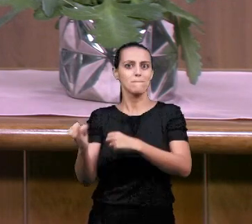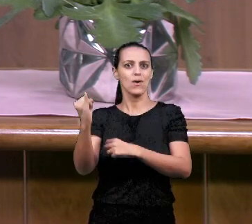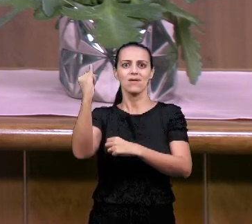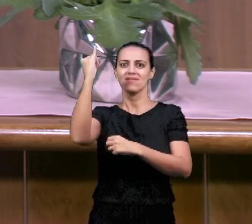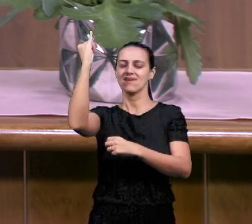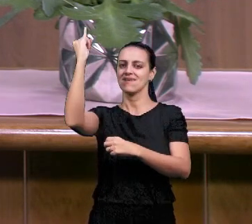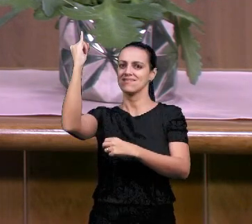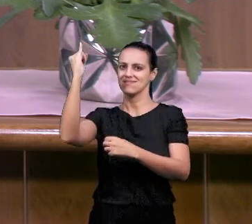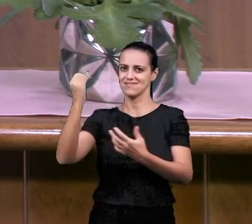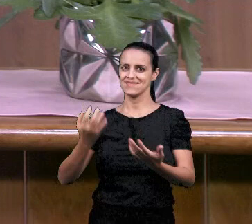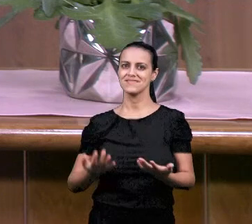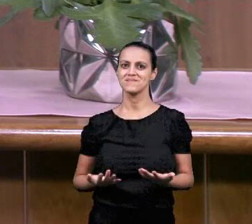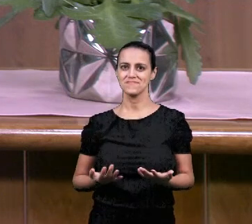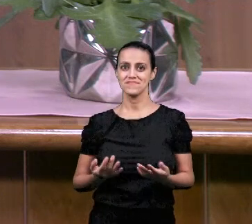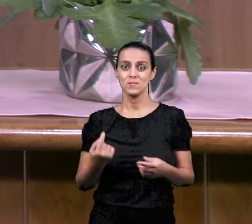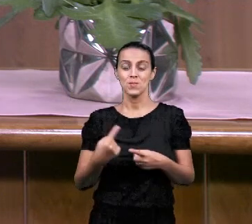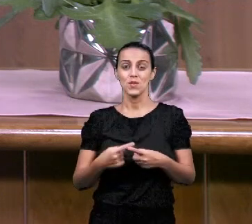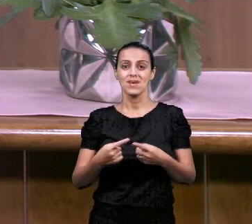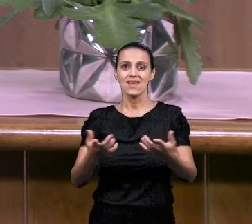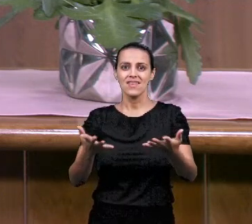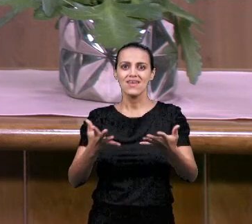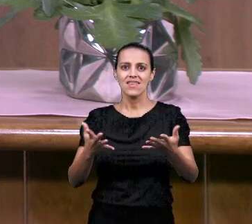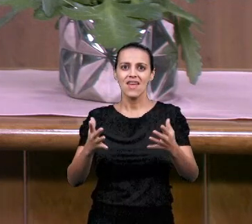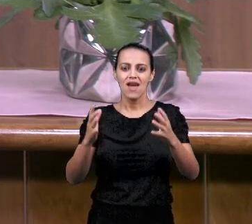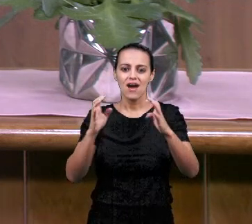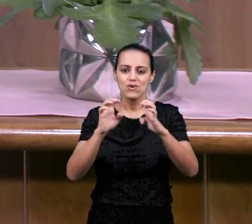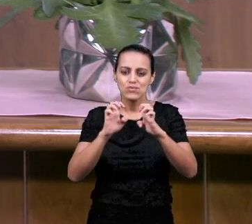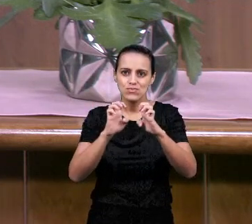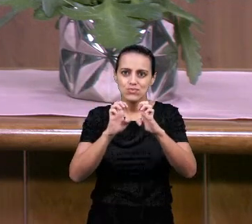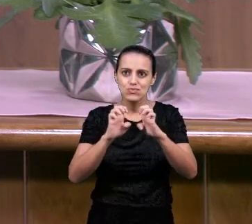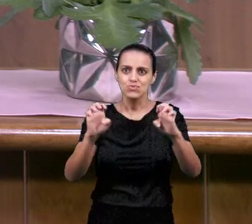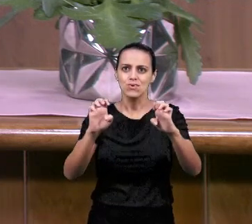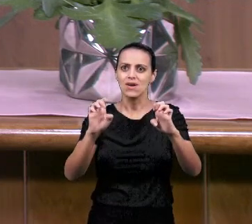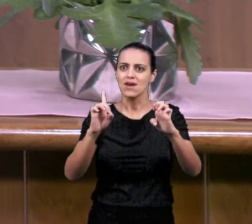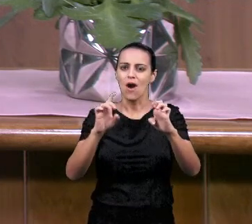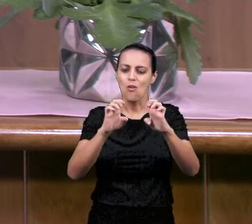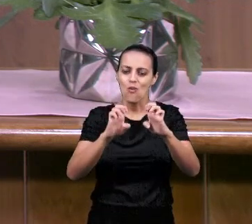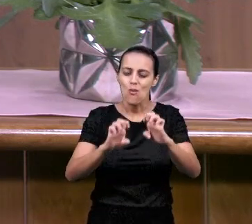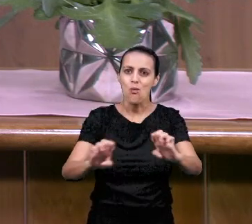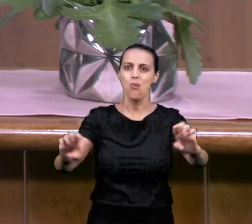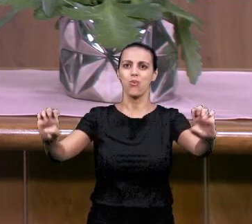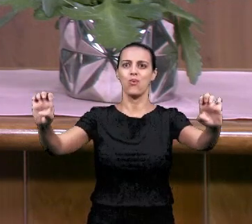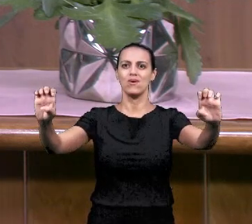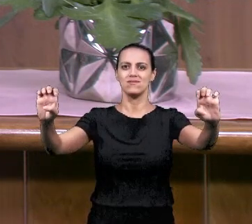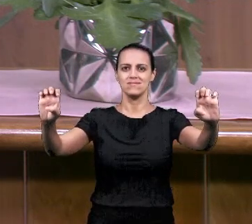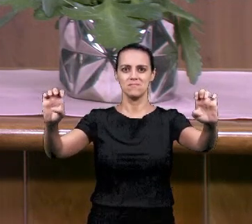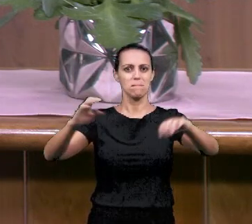ici, c'est d'élargir l'évangélisation. C'est d'élargir la